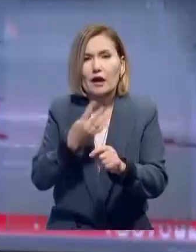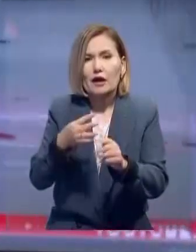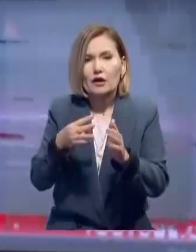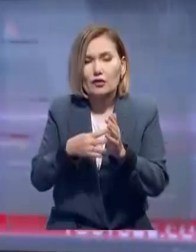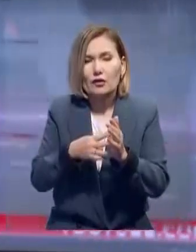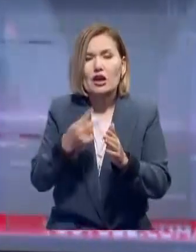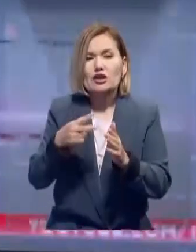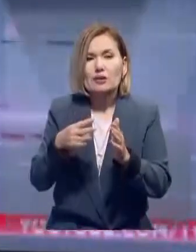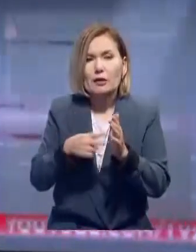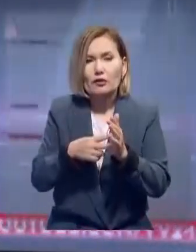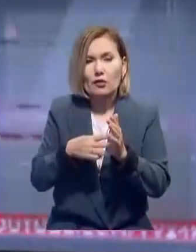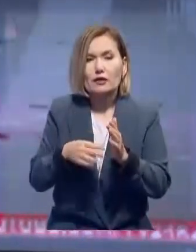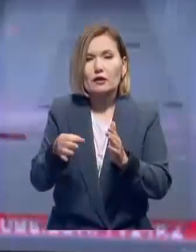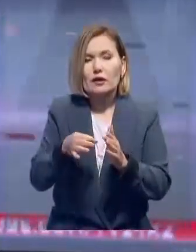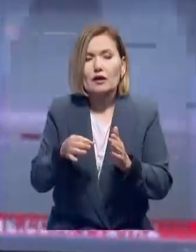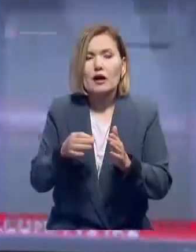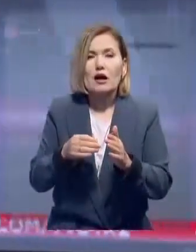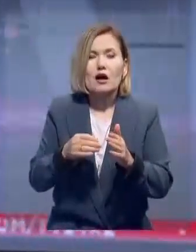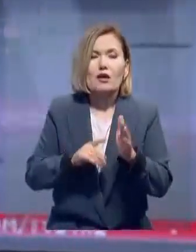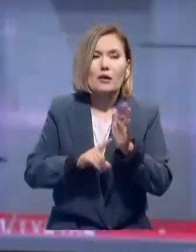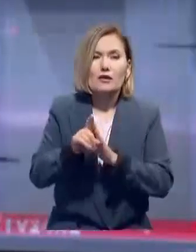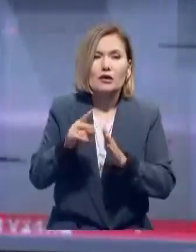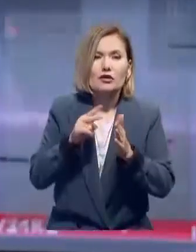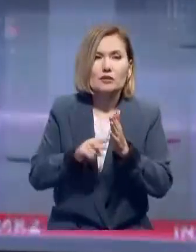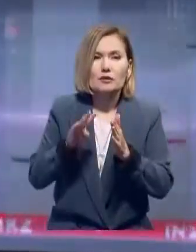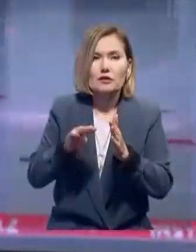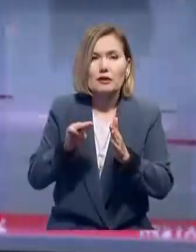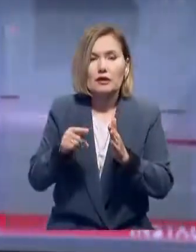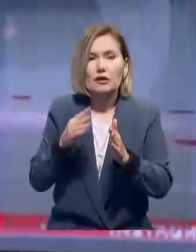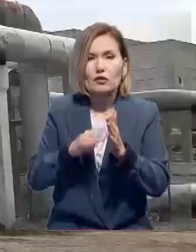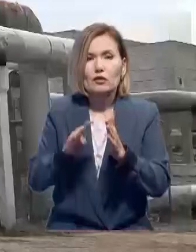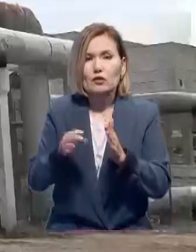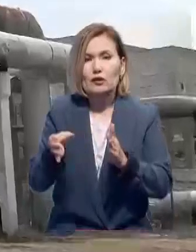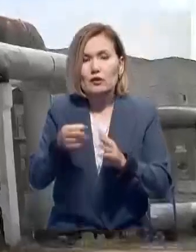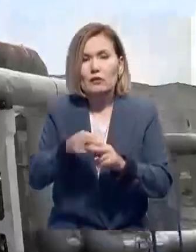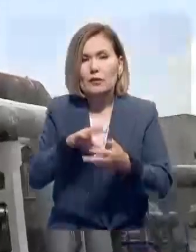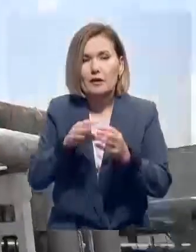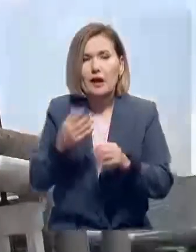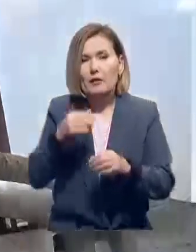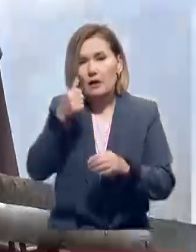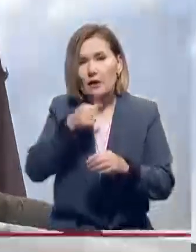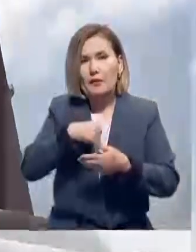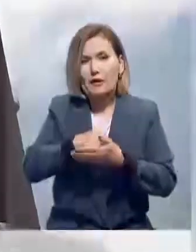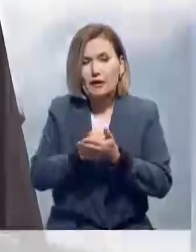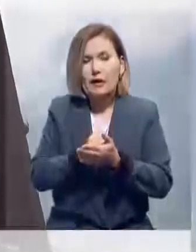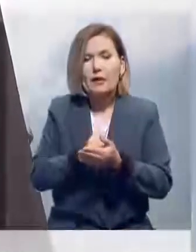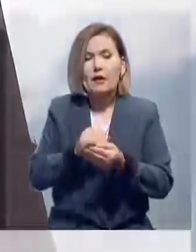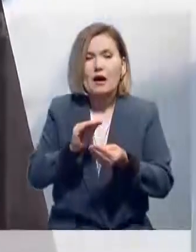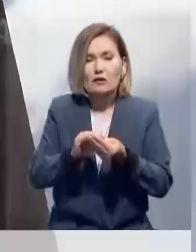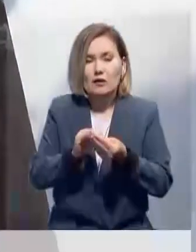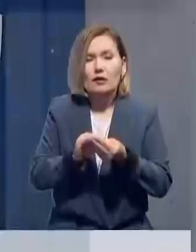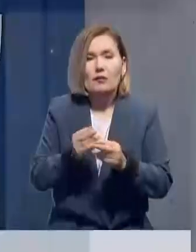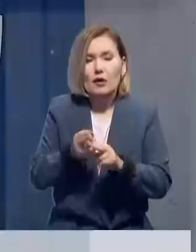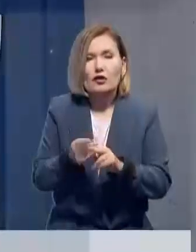тенге 29 тиыннан 74 тенге 94 тиынға көтеріледі. Бұрын 5 жылға бекітілген тарифтің өзгеру себебін